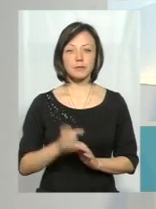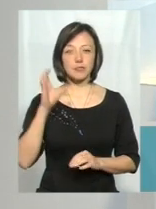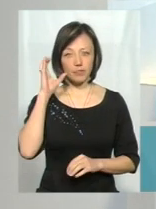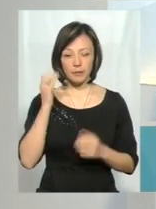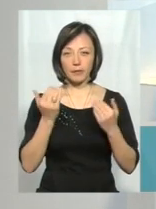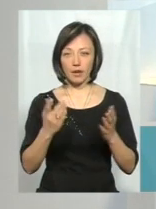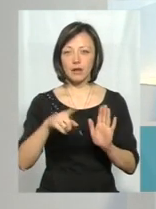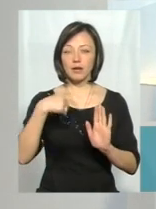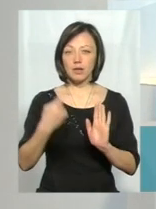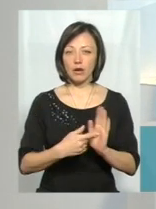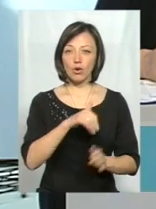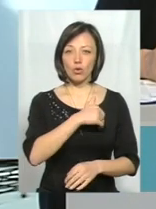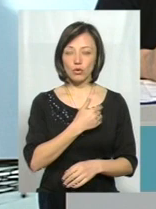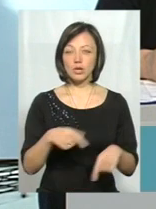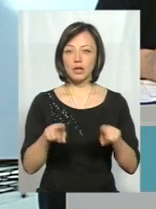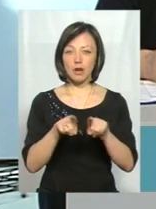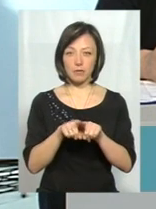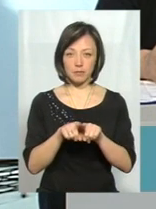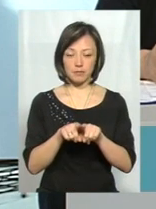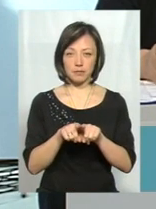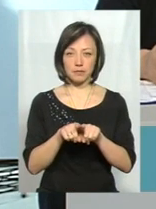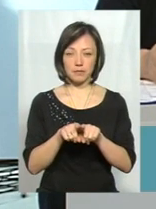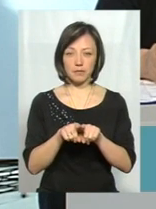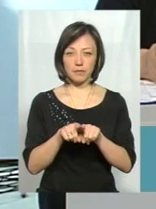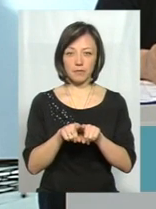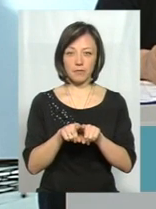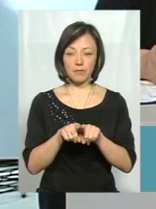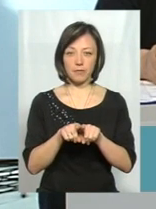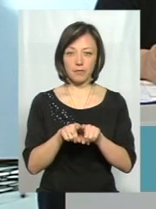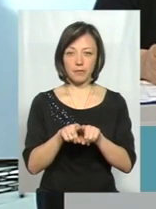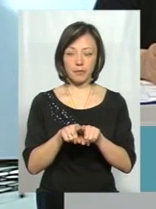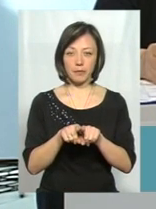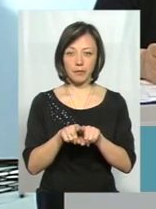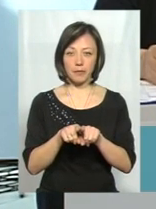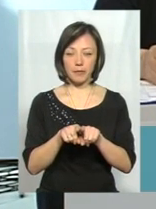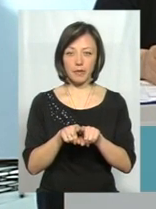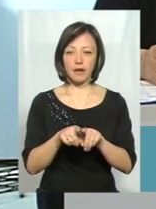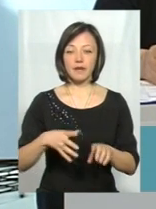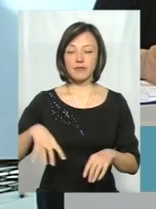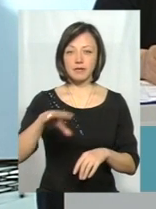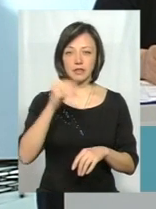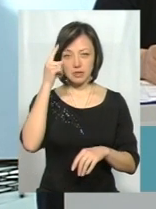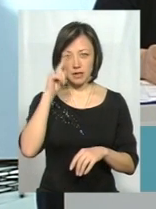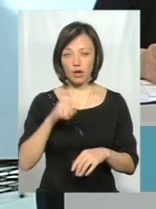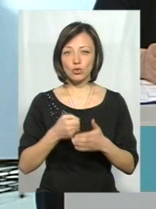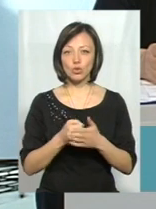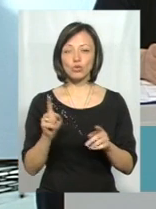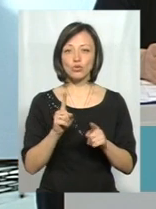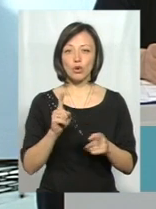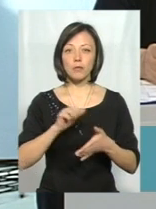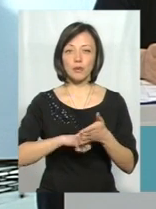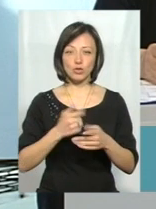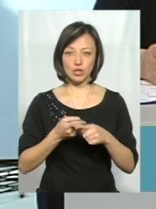Слухаємо вас. Я хочу задати питання таких гостів. Як всі ми знаємо, до чого приведуть ці